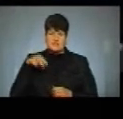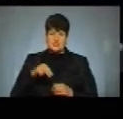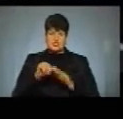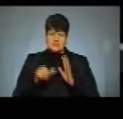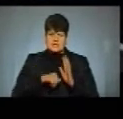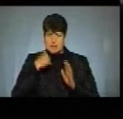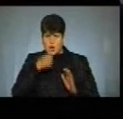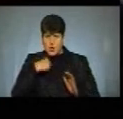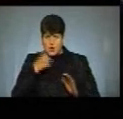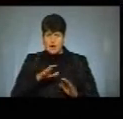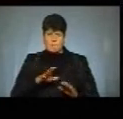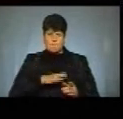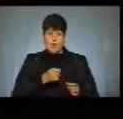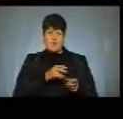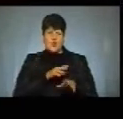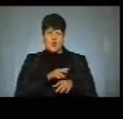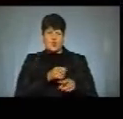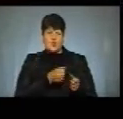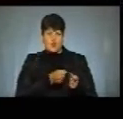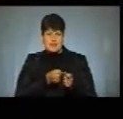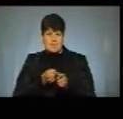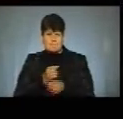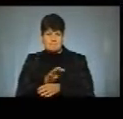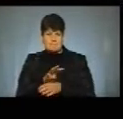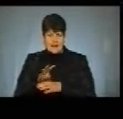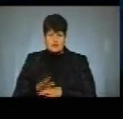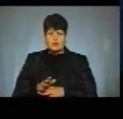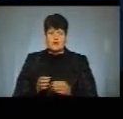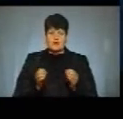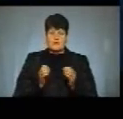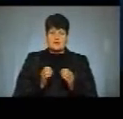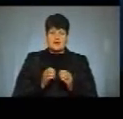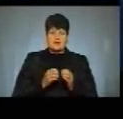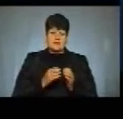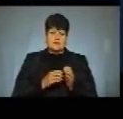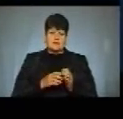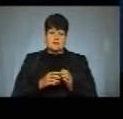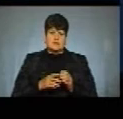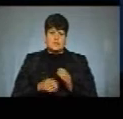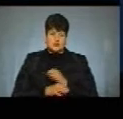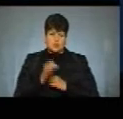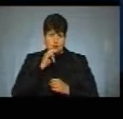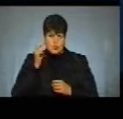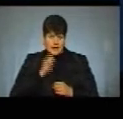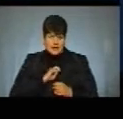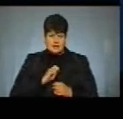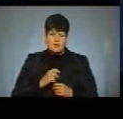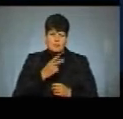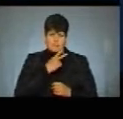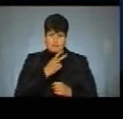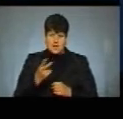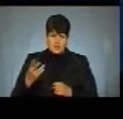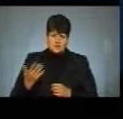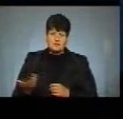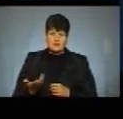2015-2016 роках був кулеметником 80-ї окремої десантно-штурмової бригади на сході України. Бачив майже повсюди, де дислокувався